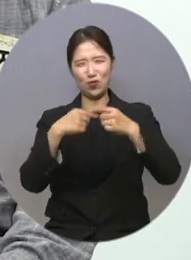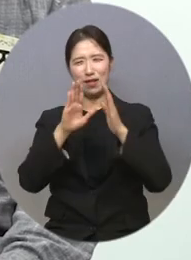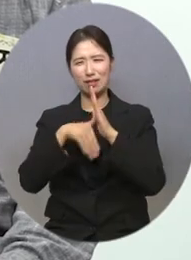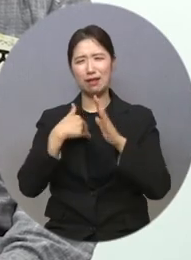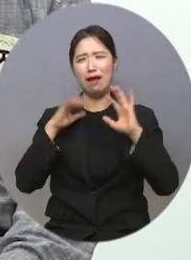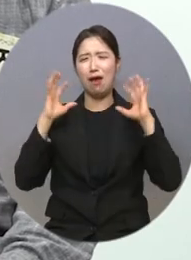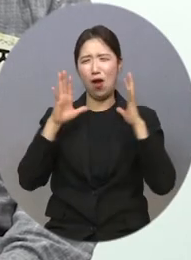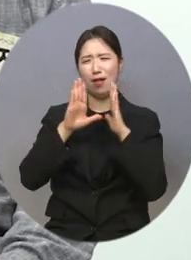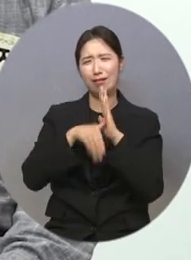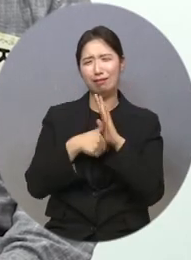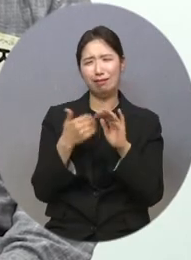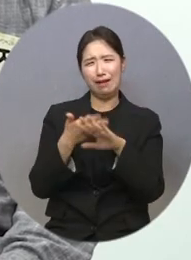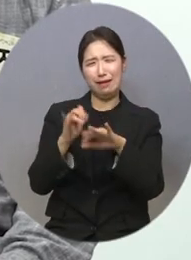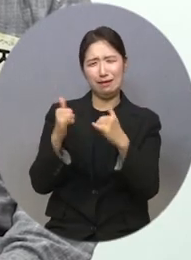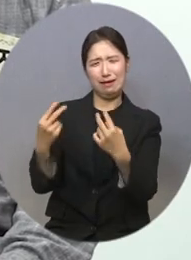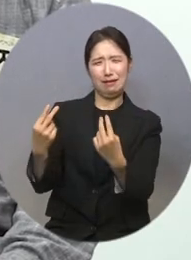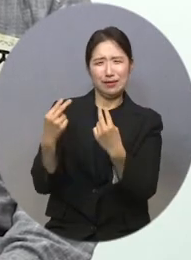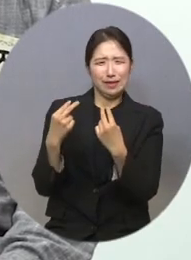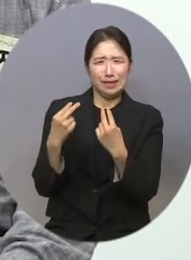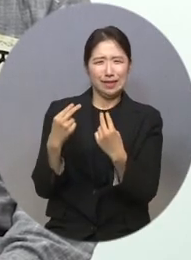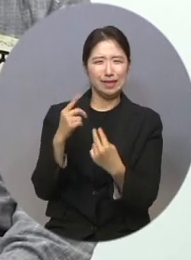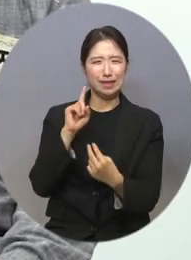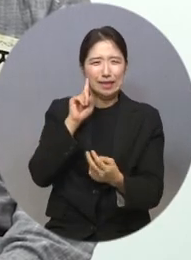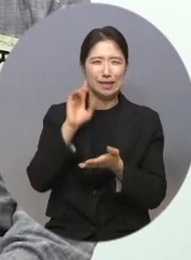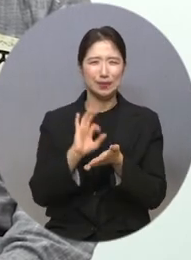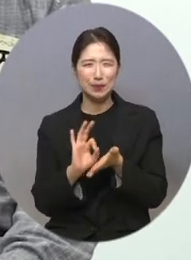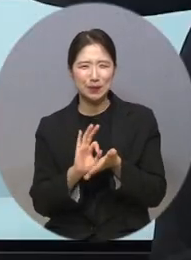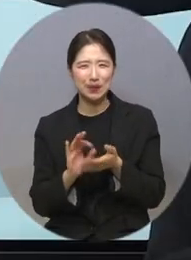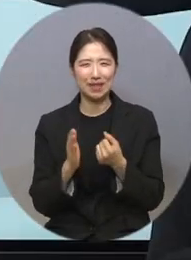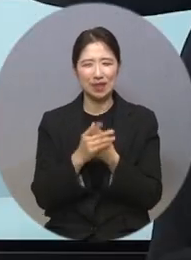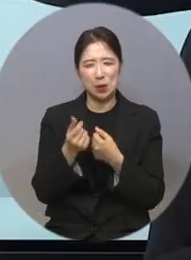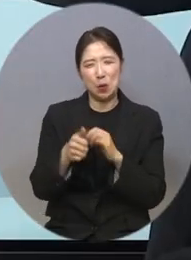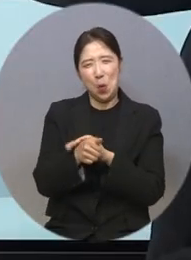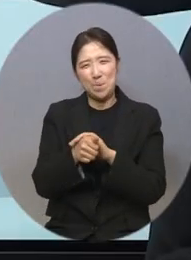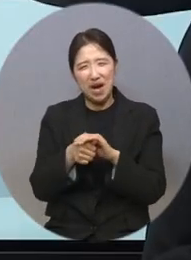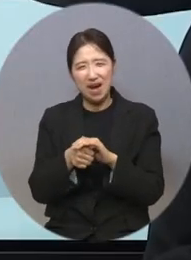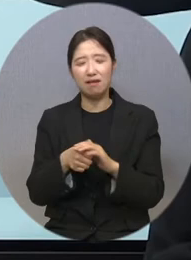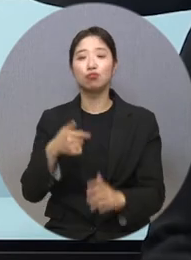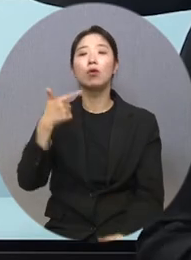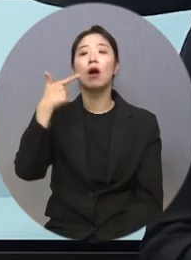때는 사실 막 남들이 쳐다보면 좀, 아, 신경 쓰이잖아요. 그래서 약간 움츠러들면